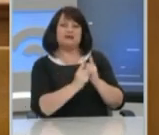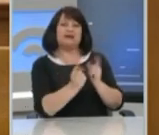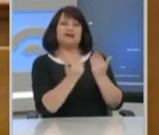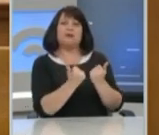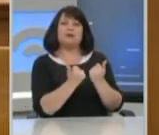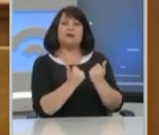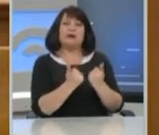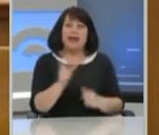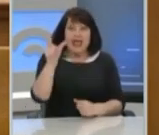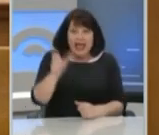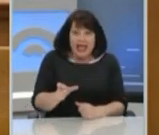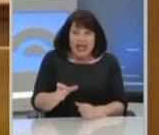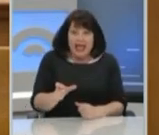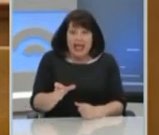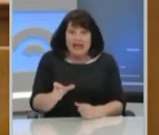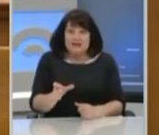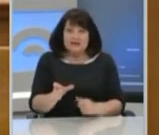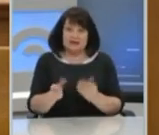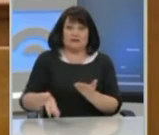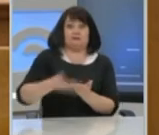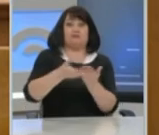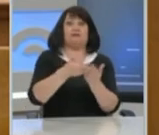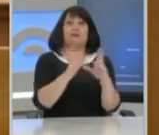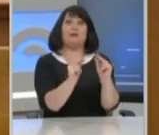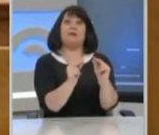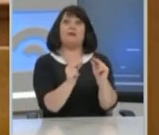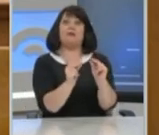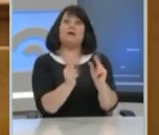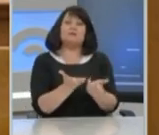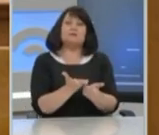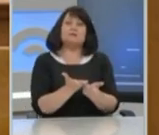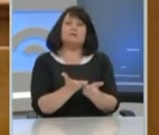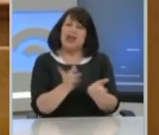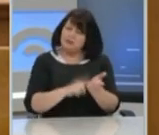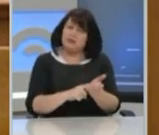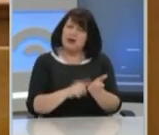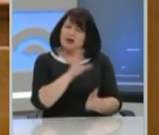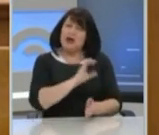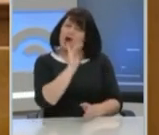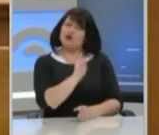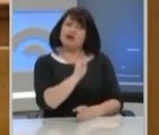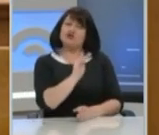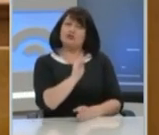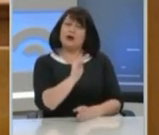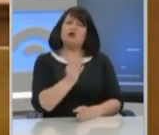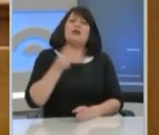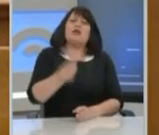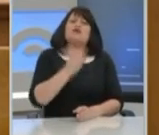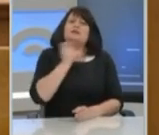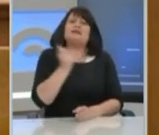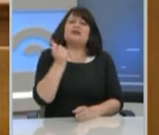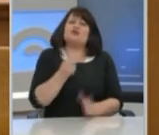τους οποίους εσείς είχατε μεγάλο πόνο ότι έπρεπε να συνοηθούμε. Και τι μας λέτε τώρα, εσείς ο ίδιος, 5 μήνες